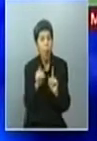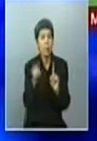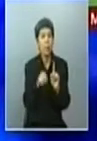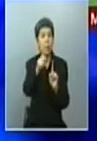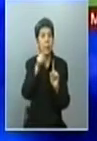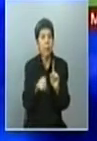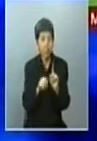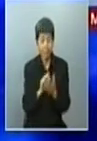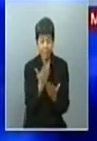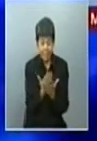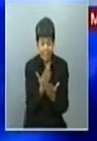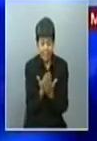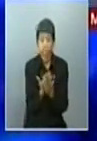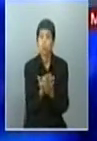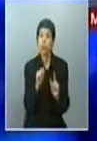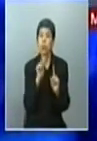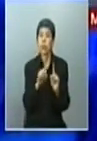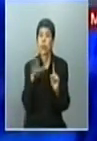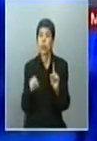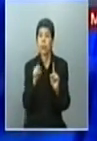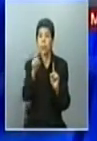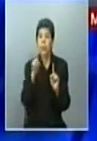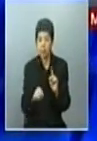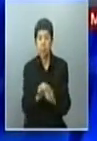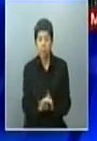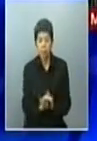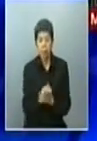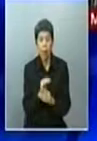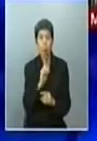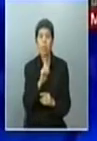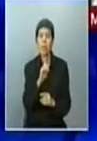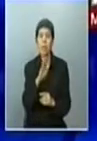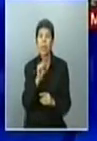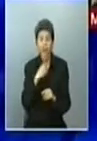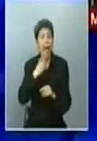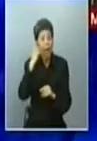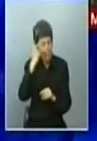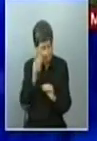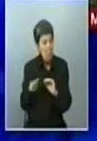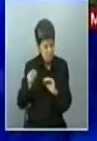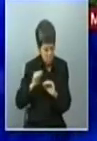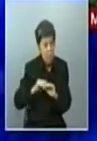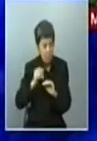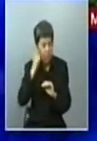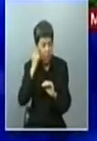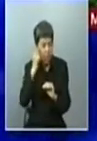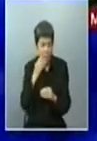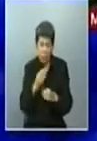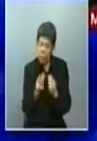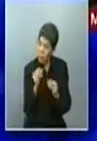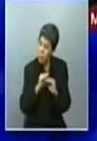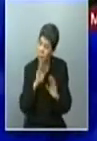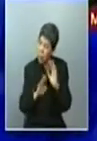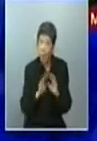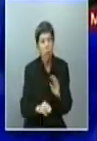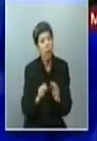Fed Fund Rate เนี่ยมาอยู่ที่ 1.5% ซึ่งของ DBS เนี่ยคาดการณ์ว่าขึ้นมากกว่าที่ตลาดนะครับตลาดคาดว่าจะขึ้นประมาณ